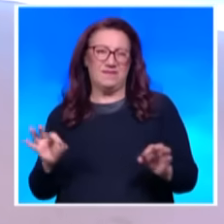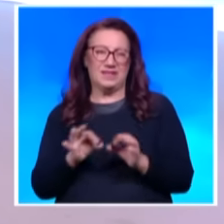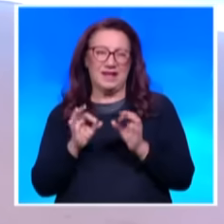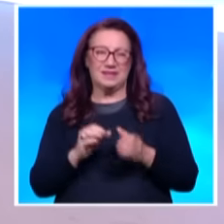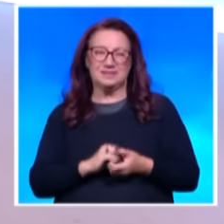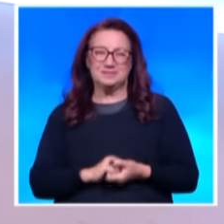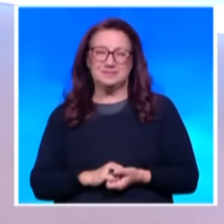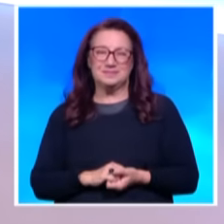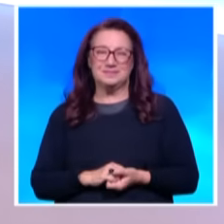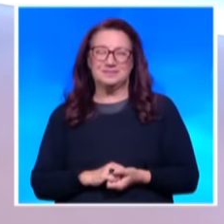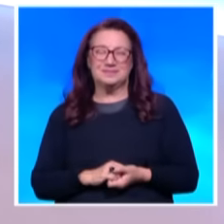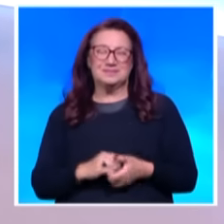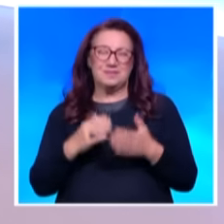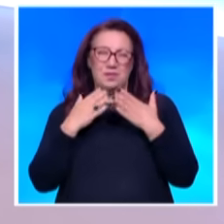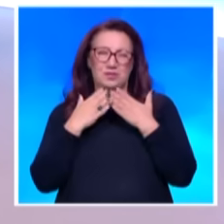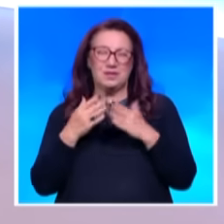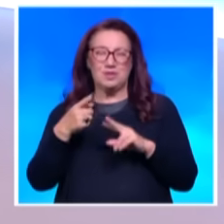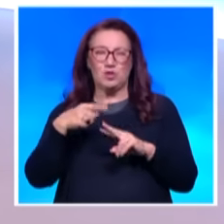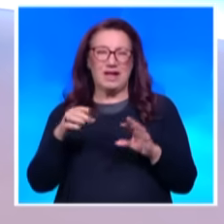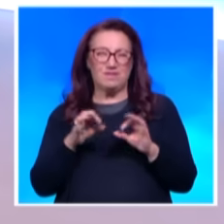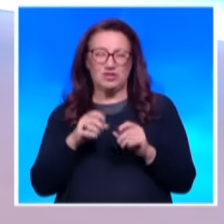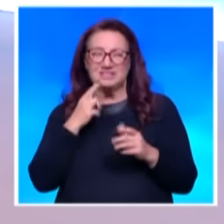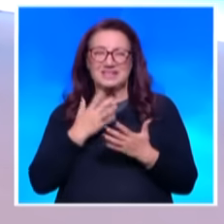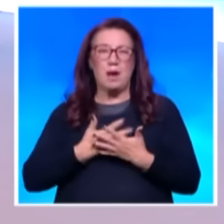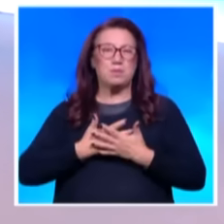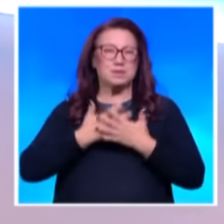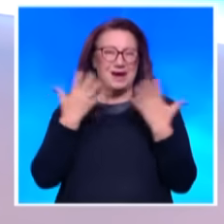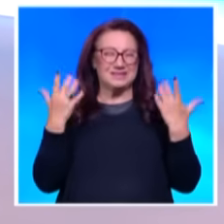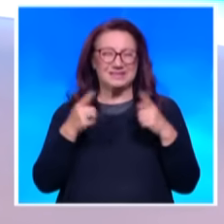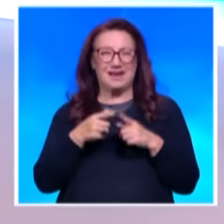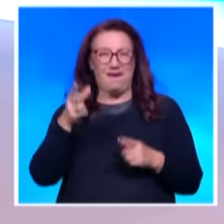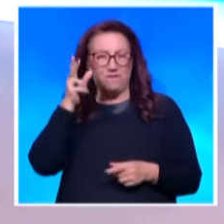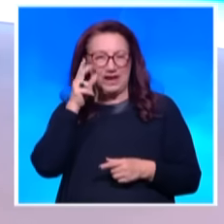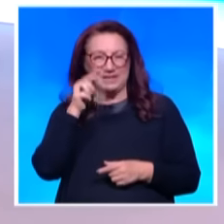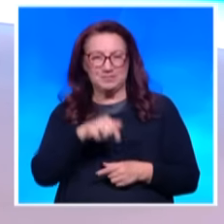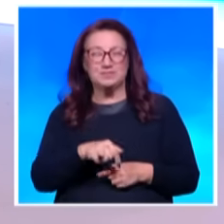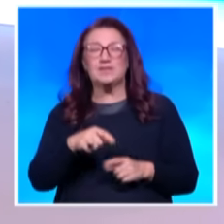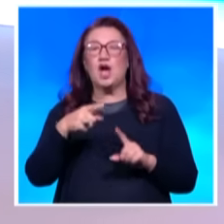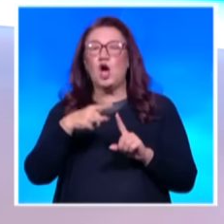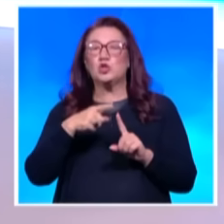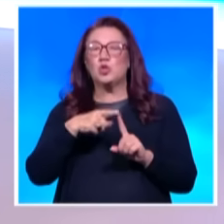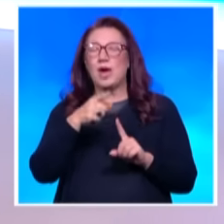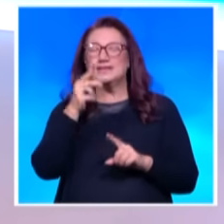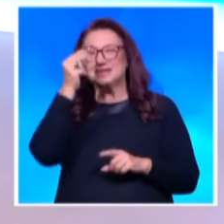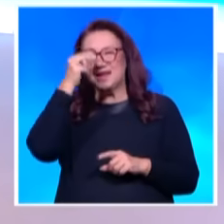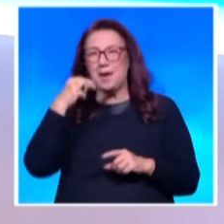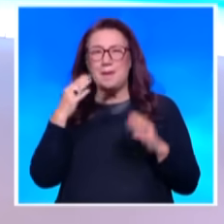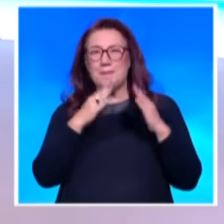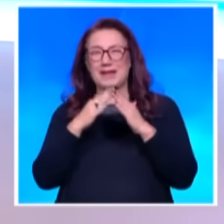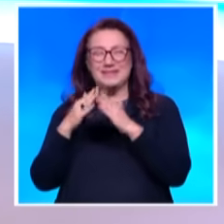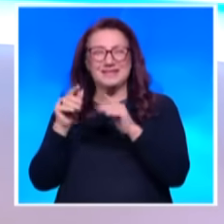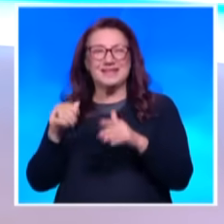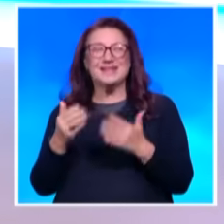Йордан Фотев за празника на Варна, а сега към Троянския манастир в деня за почет към Богородица. Там